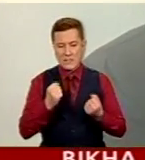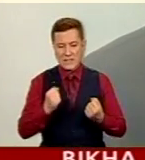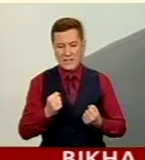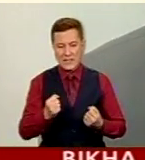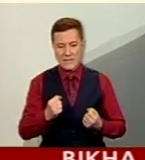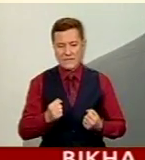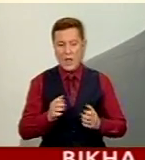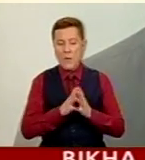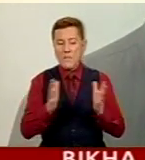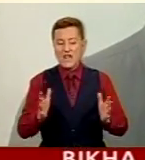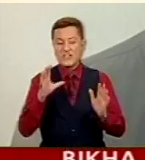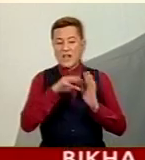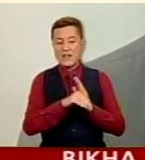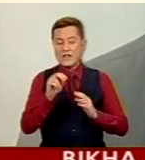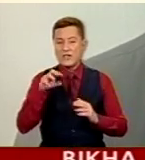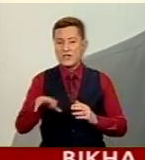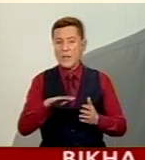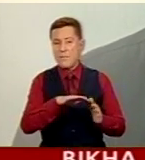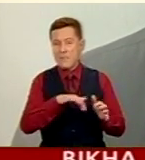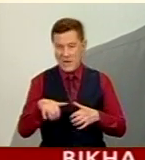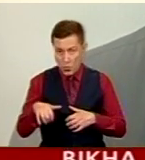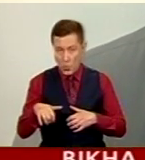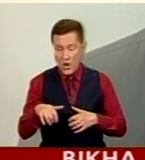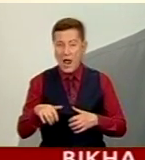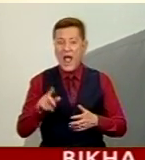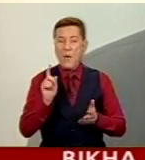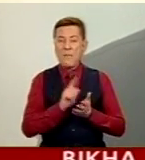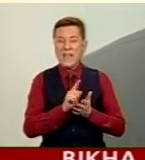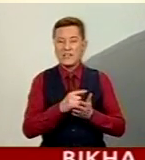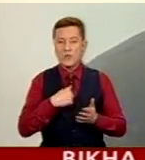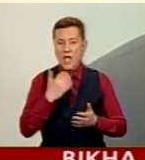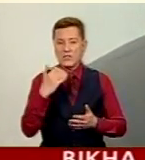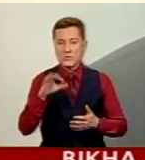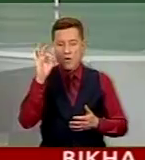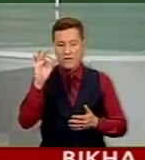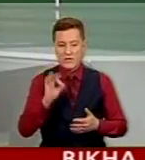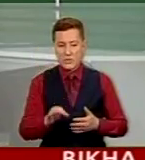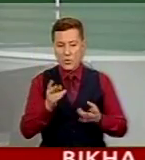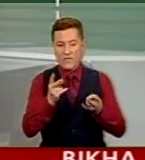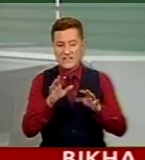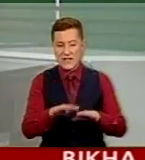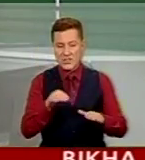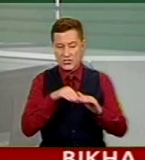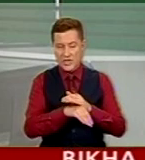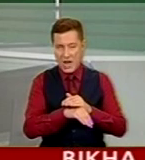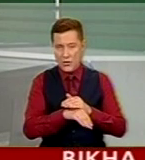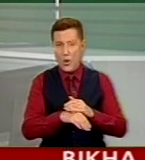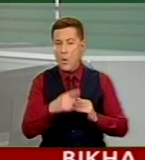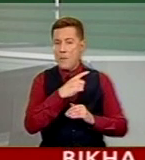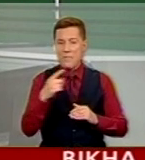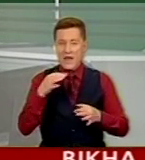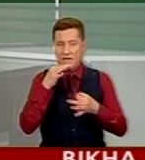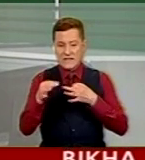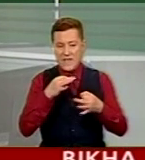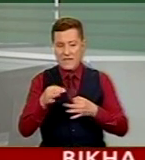кладу, ніж беру. Навіть пенсію я 100% залишаю. Перший совет – не приймати